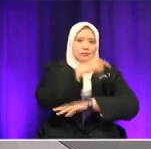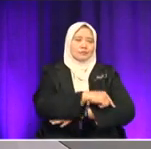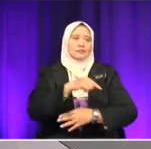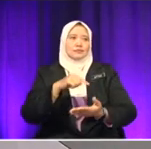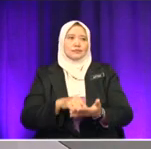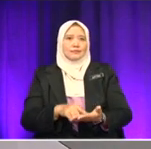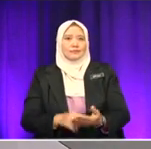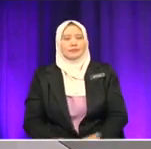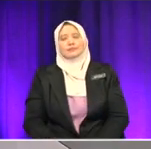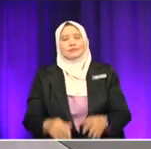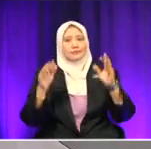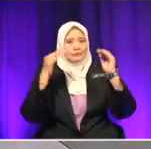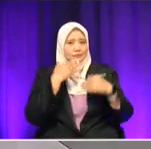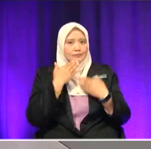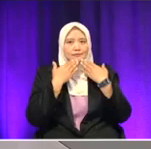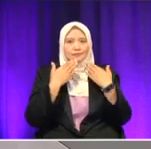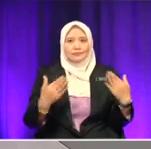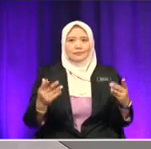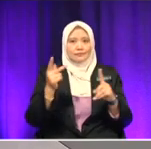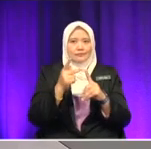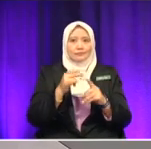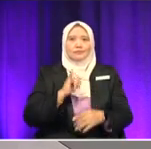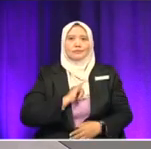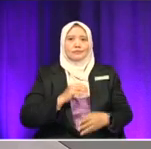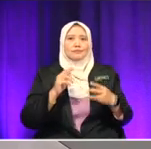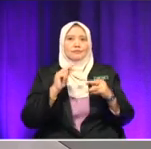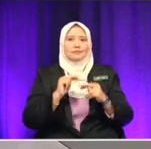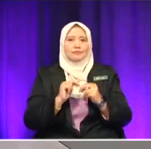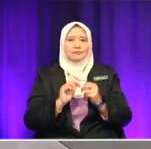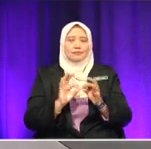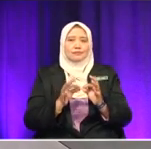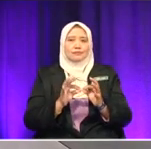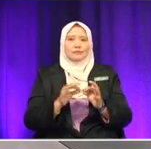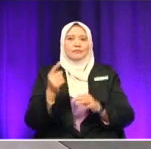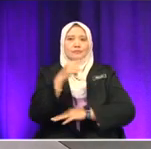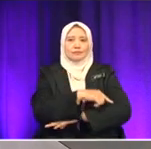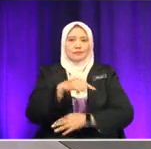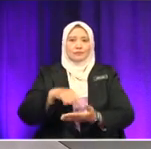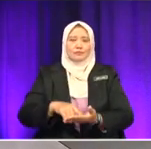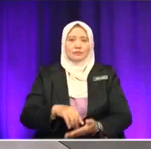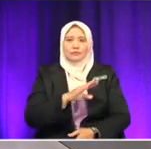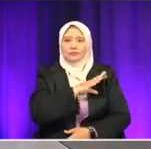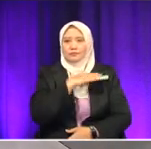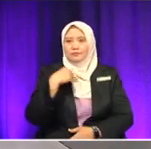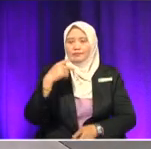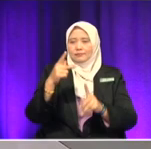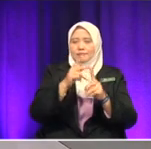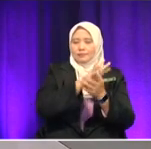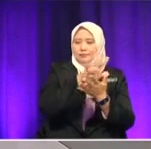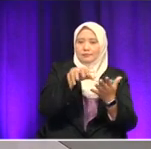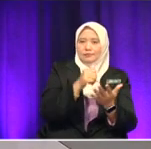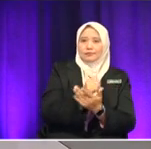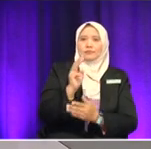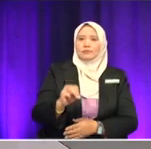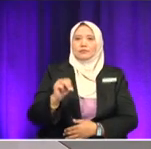kepada Cikgu Nur Ida Kamaruzaman selaku jurubahasa syarat kita dan kepada empat-empat kita calon SPM kita pada hari ini. Abang Ifan ucapkan